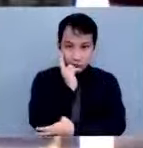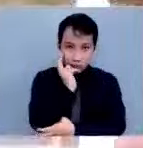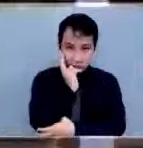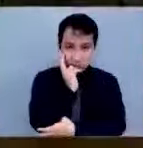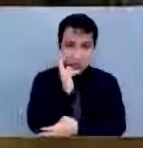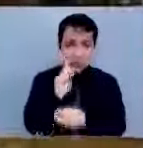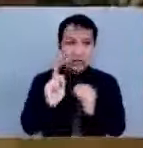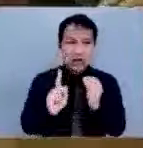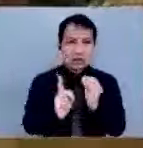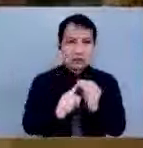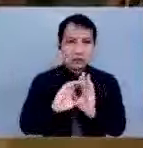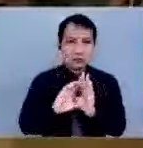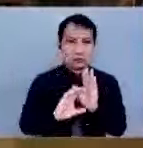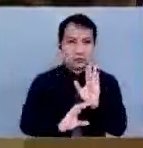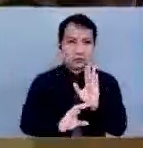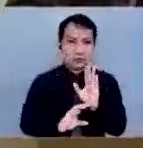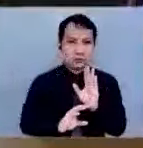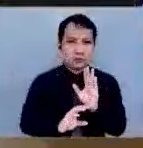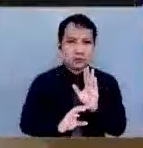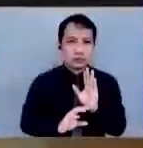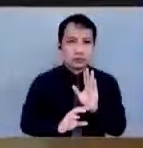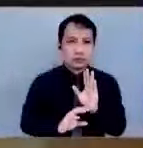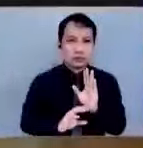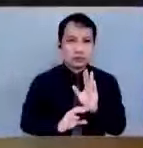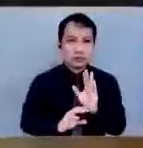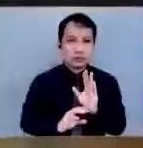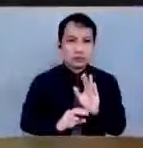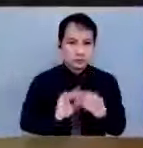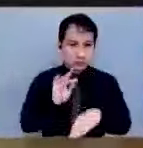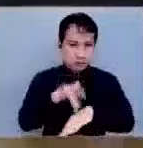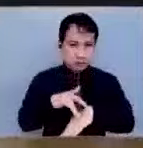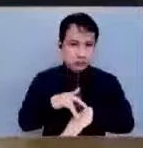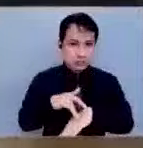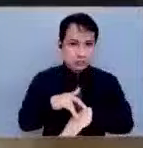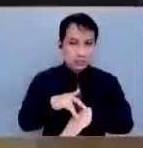change. Ang una talang gumalaw nito,